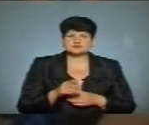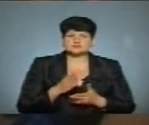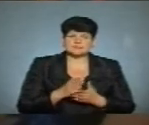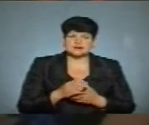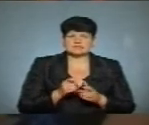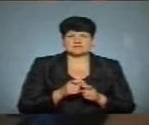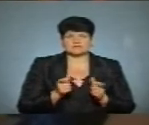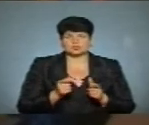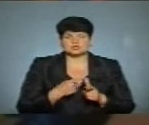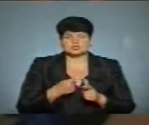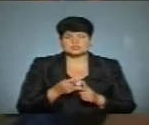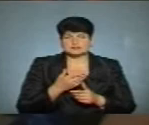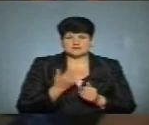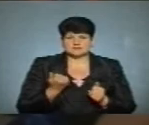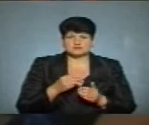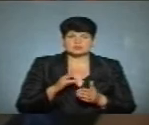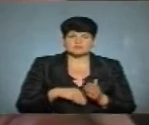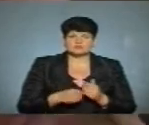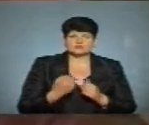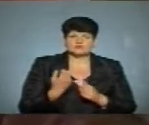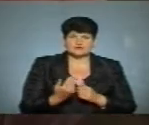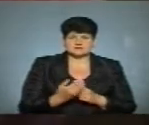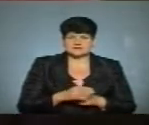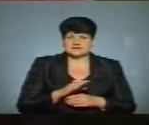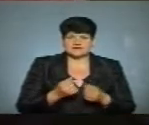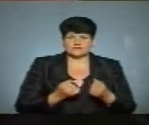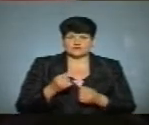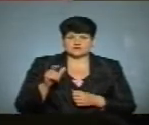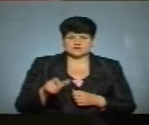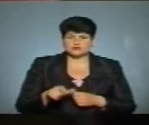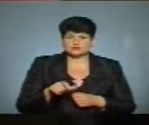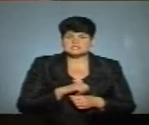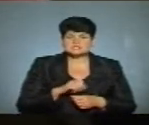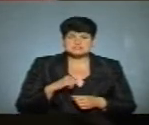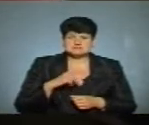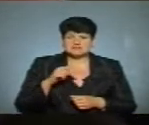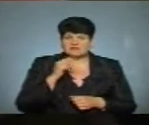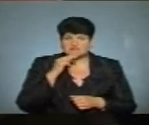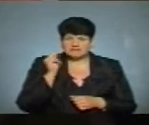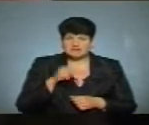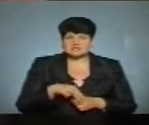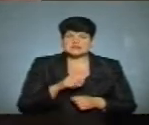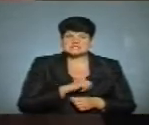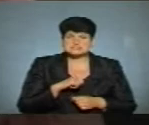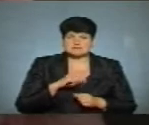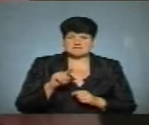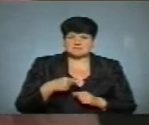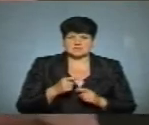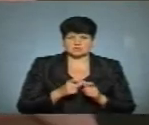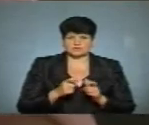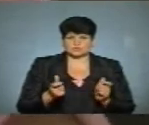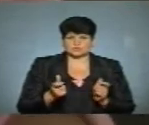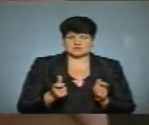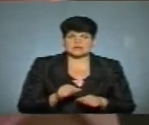куток чи не має. Страхують вас, а не водія. Пасажири самі винні, хай самі вимагають квиточки. І